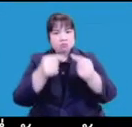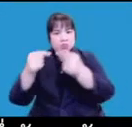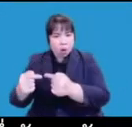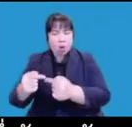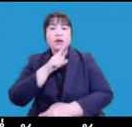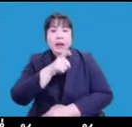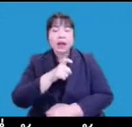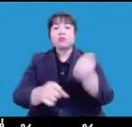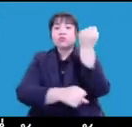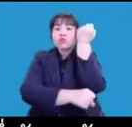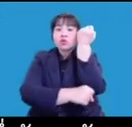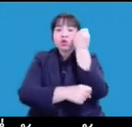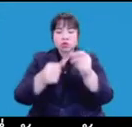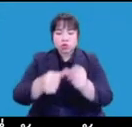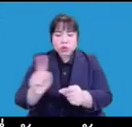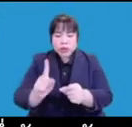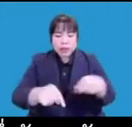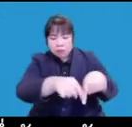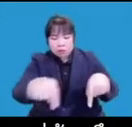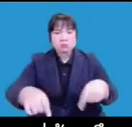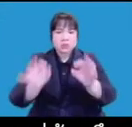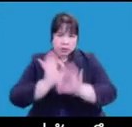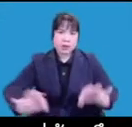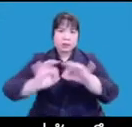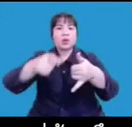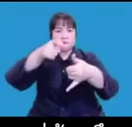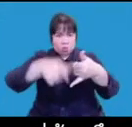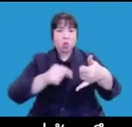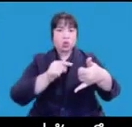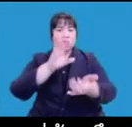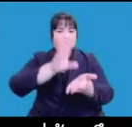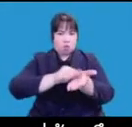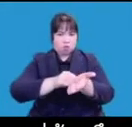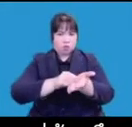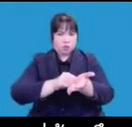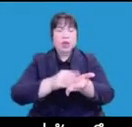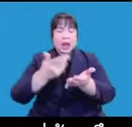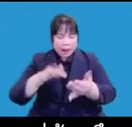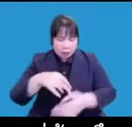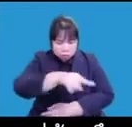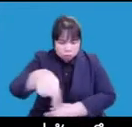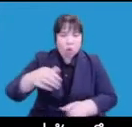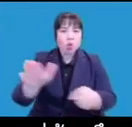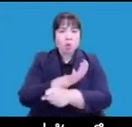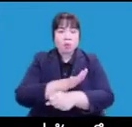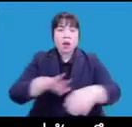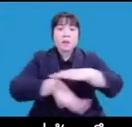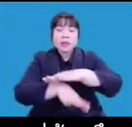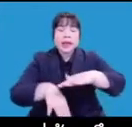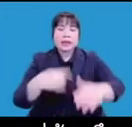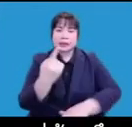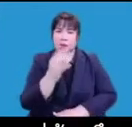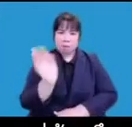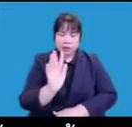จนอยู่ที่ไหนนะฮะตรงนี้เราต้องใช้ข้อมูลรายคนนะครับอันที่2ต้องครอบคลุมมากที่สุดและแน่นอนต้องมากกว่า1ฐานน